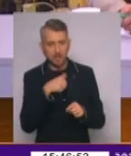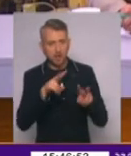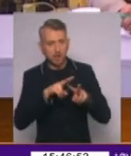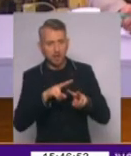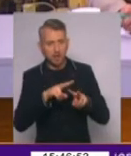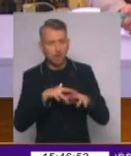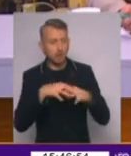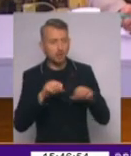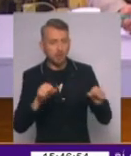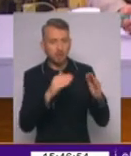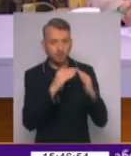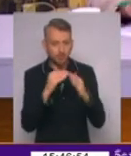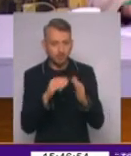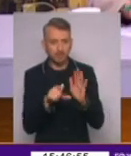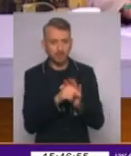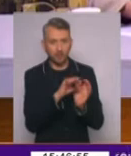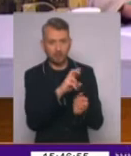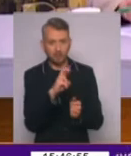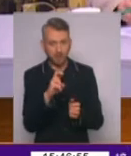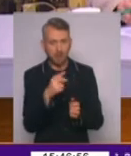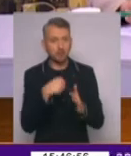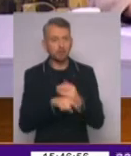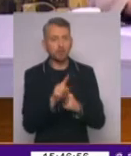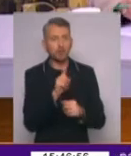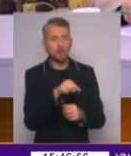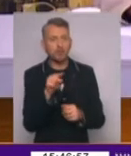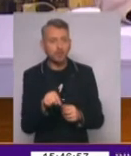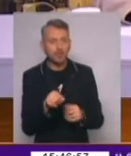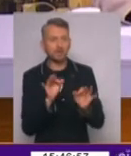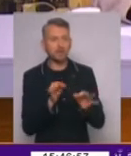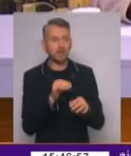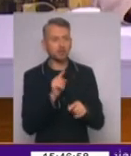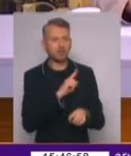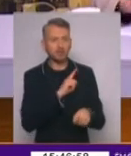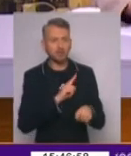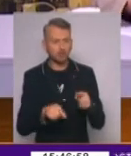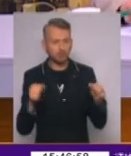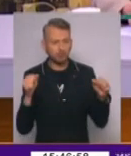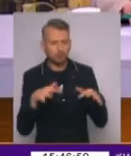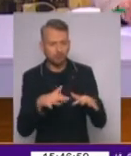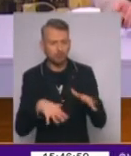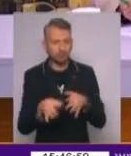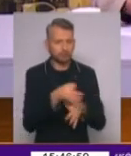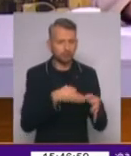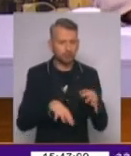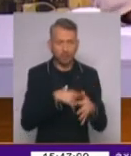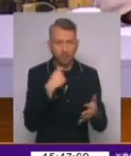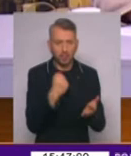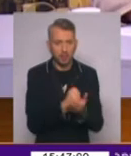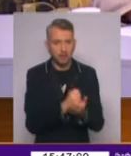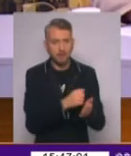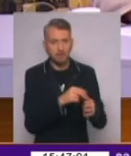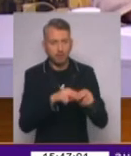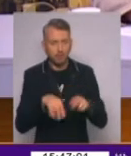розібрали будинки з ОСББ. Тому що вони, звичайно, вони швидко проводять збори, в них все налагоджено, вони швиденько отримали